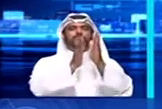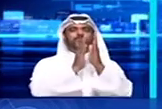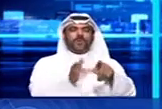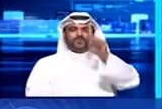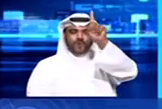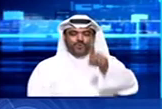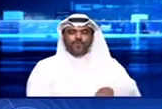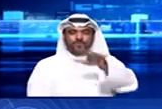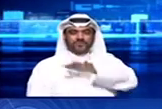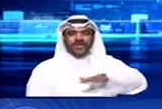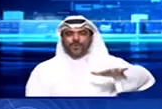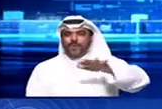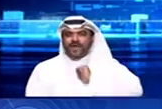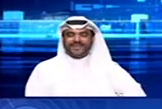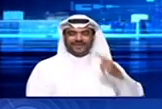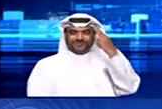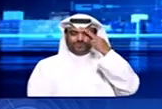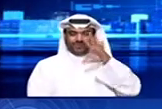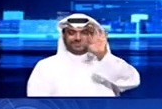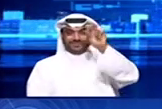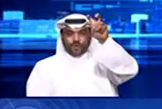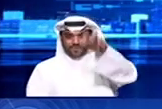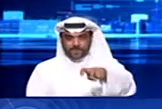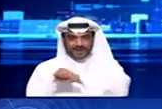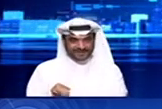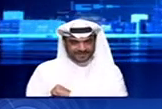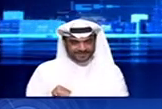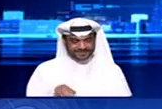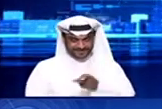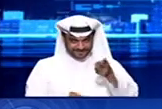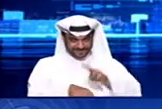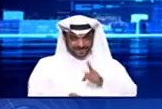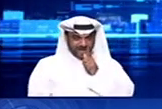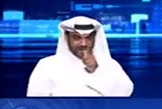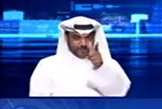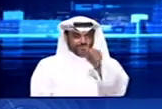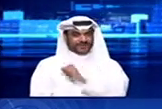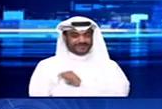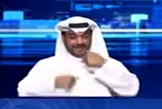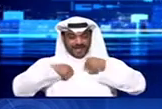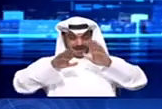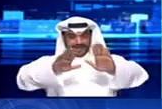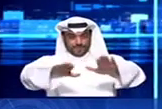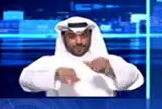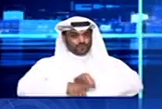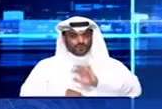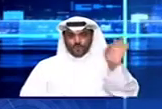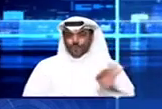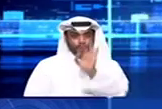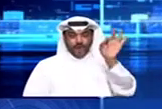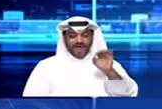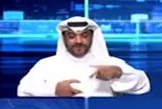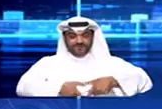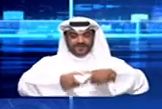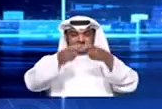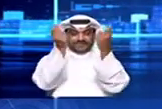الوطني 89 للمملكة العربية السعودية. فاطمة، نحن الآن متواجدين في مدينة الرياض